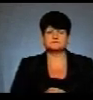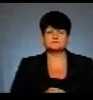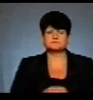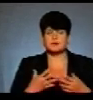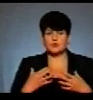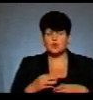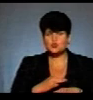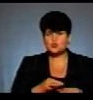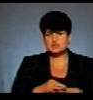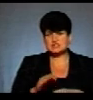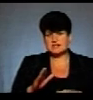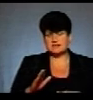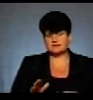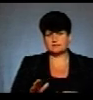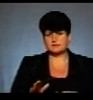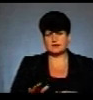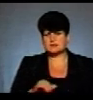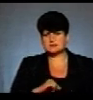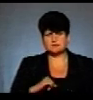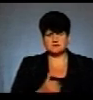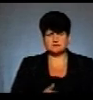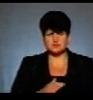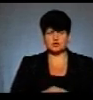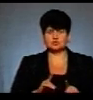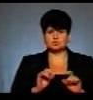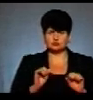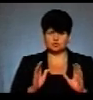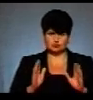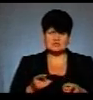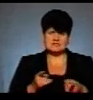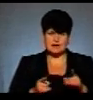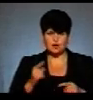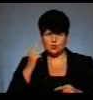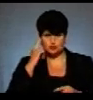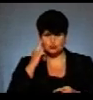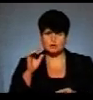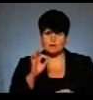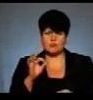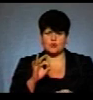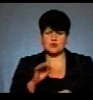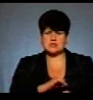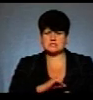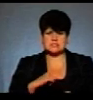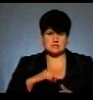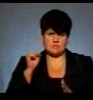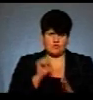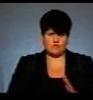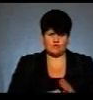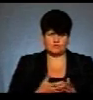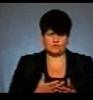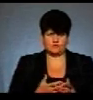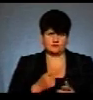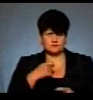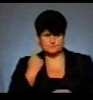у жертви, наприклад, найкритичніше, що може бути, це реально думки про самогубство або здійснення